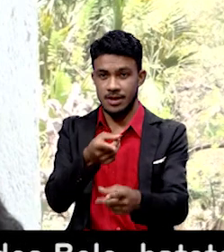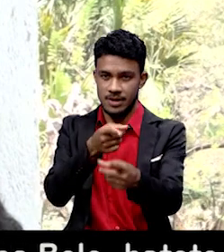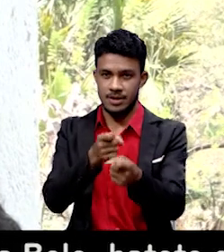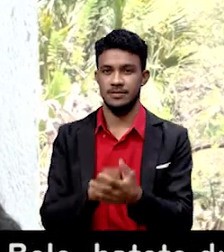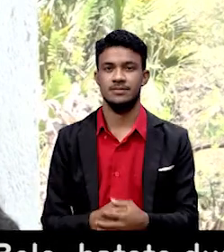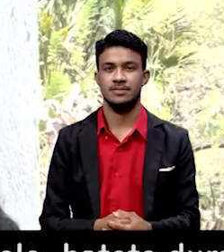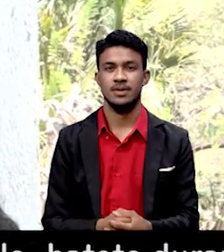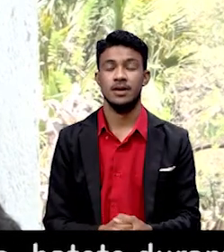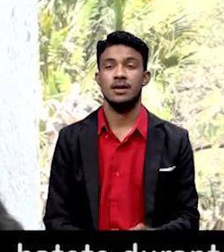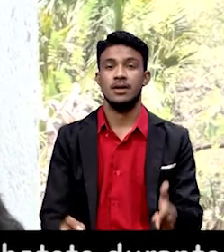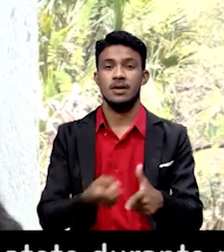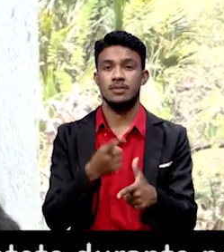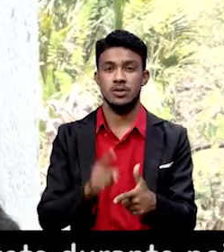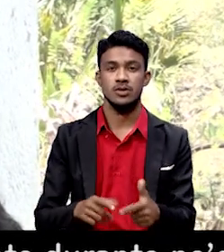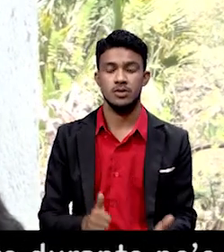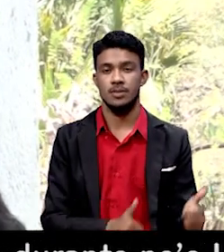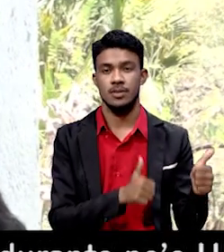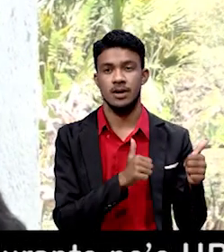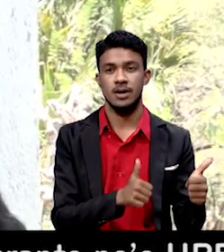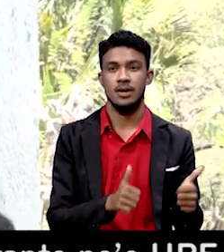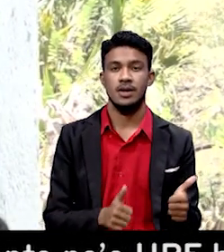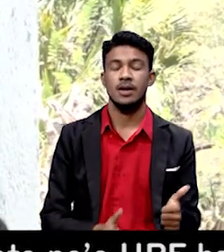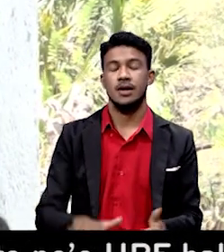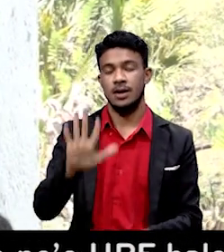seis tiro. E depois? Tiro mai, dala lima.